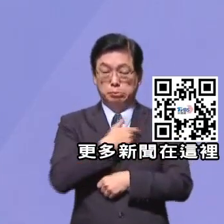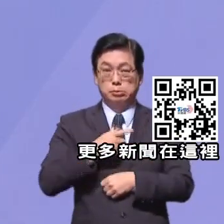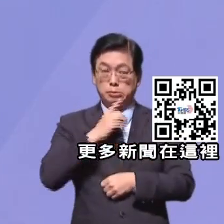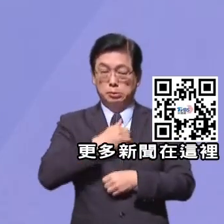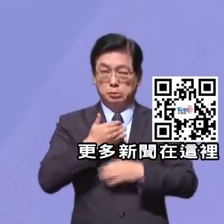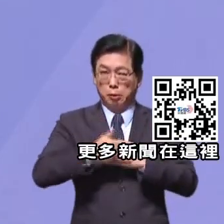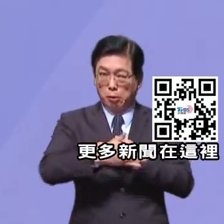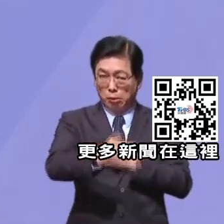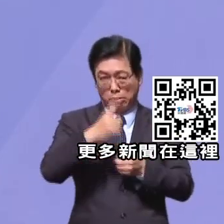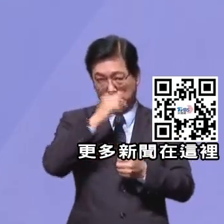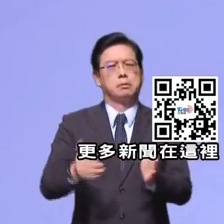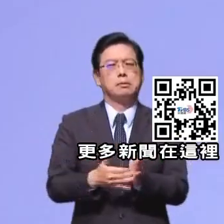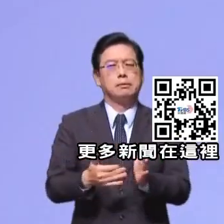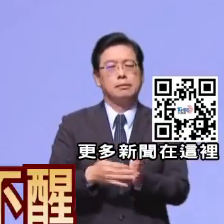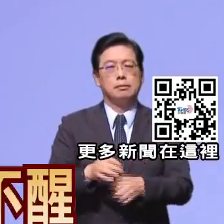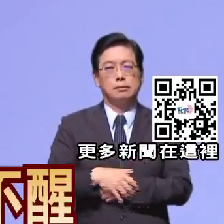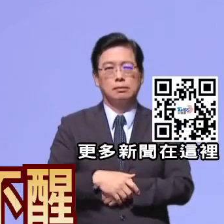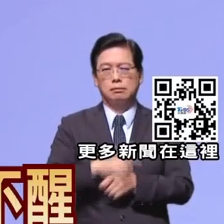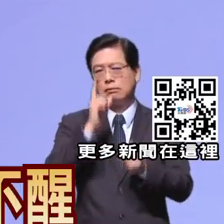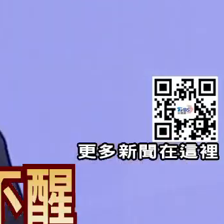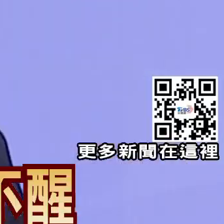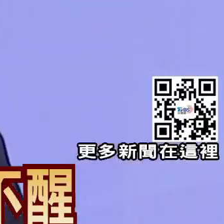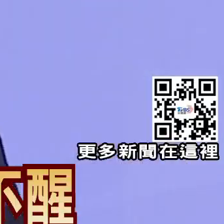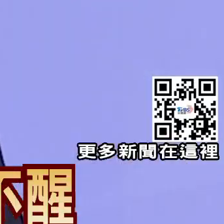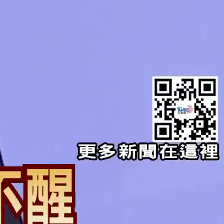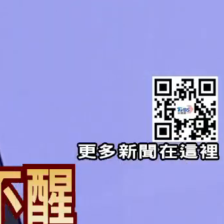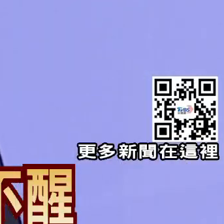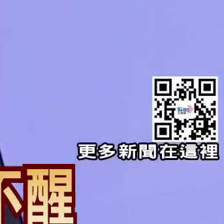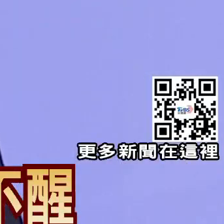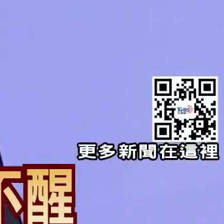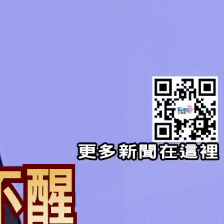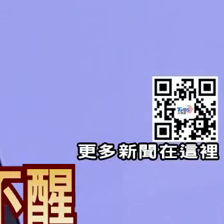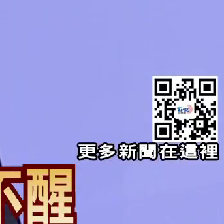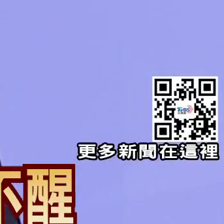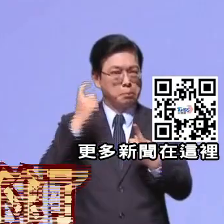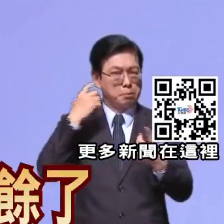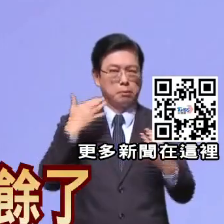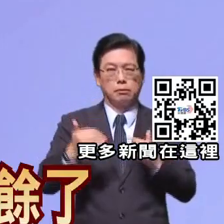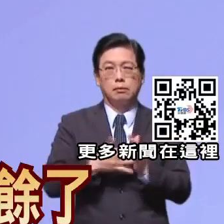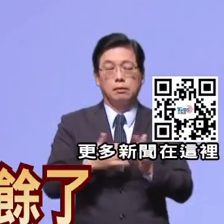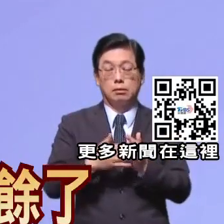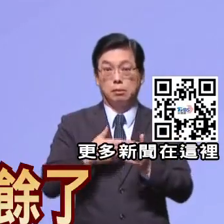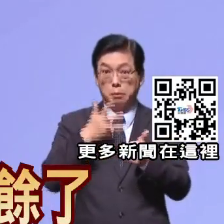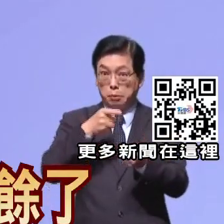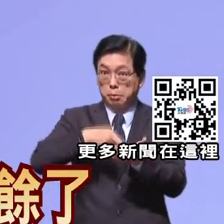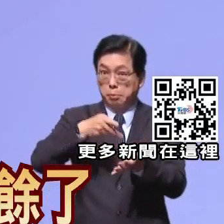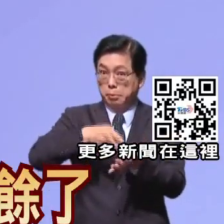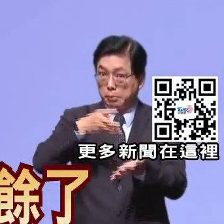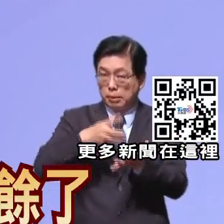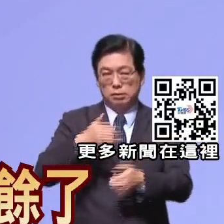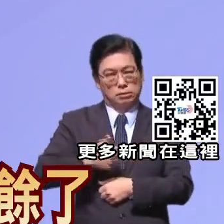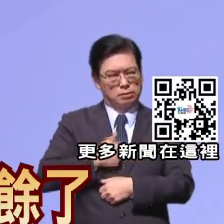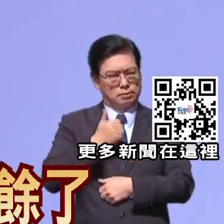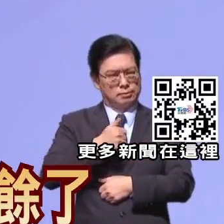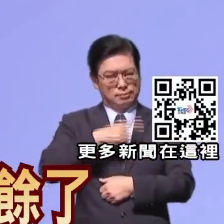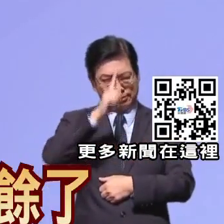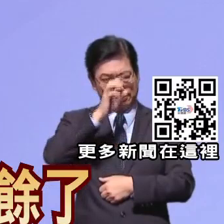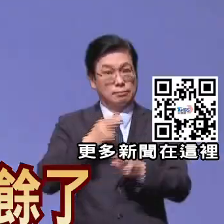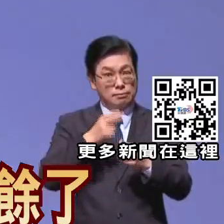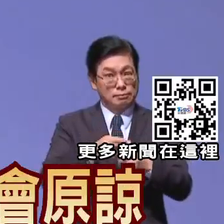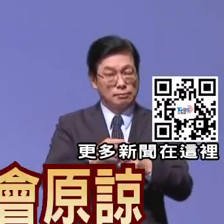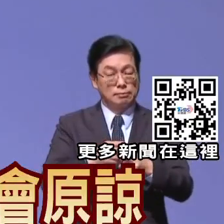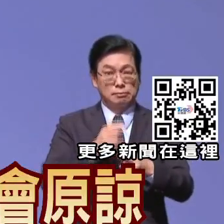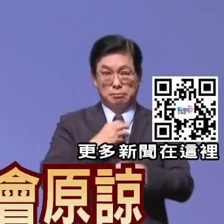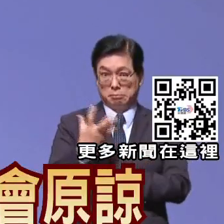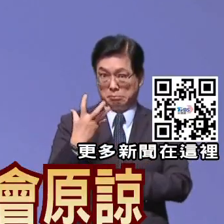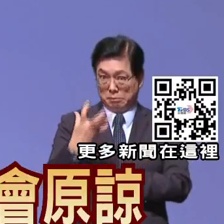购过程频频受阻？ 你又来了，装睡的人叫不醒。问了3次，其实就有一点多余